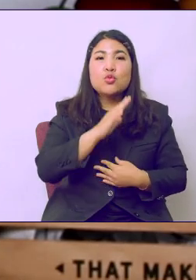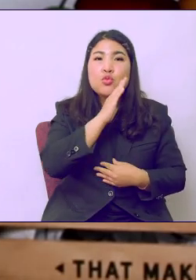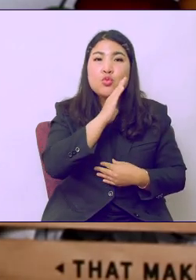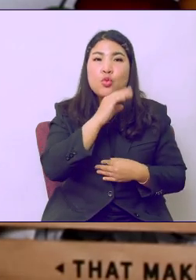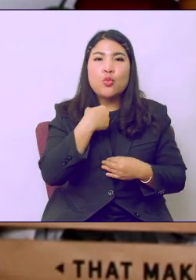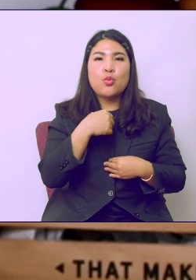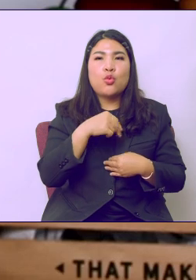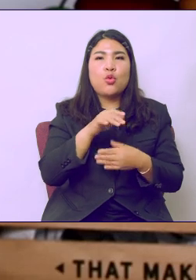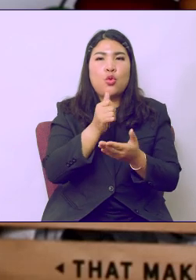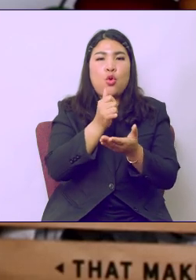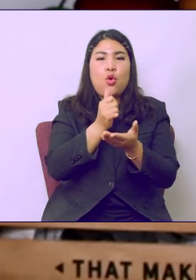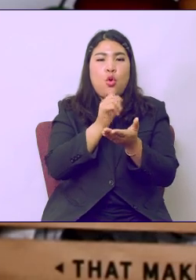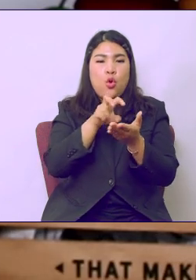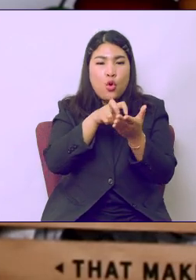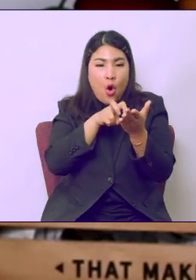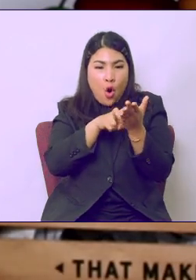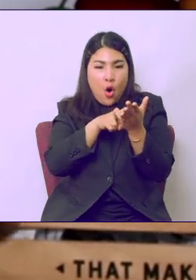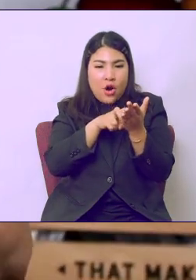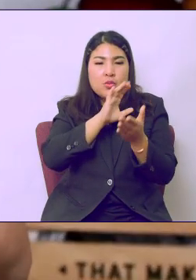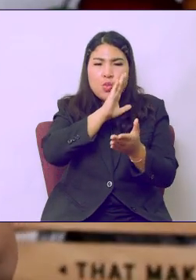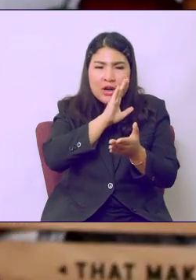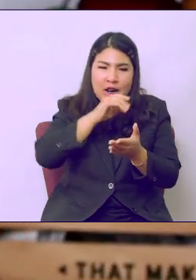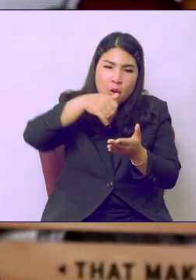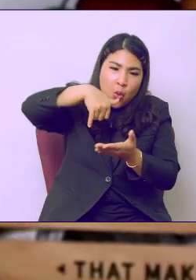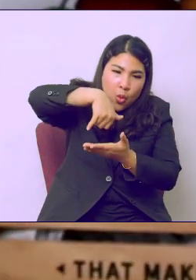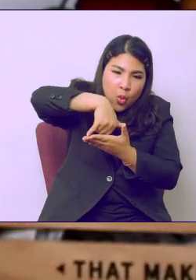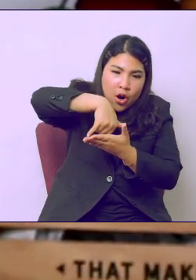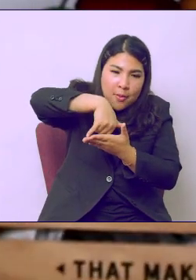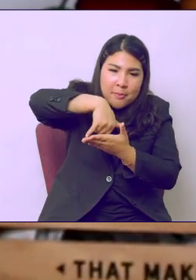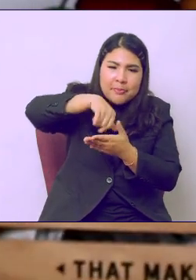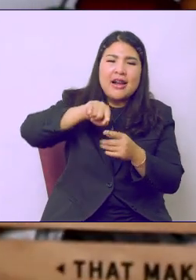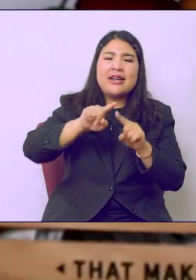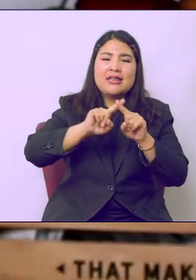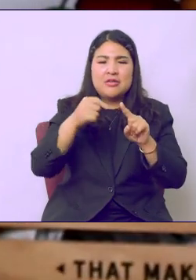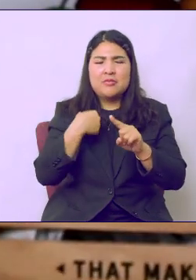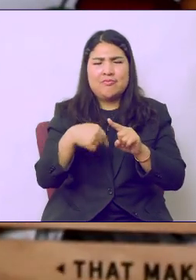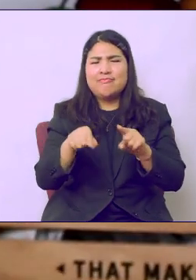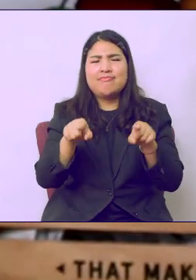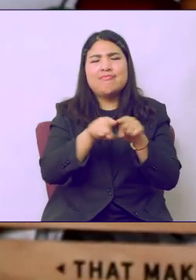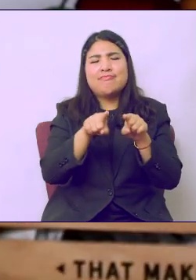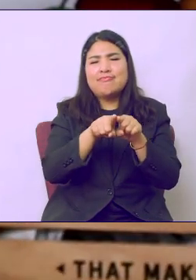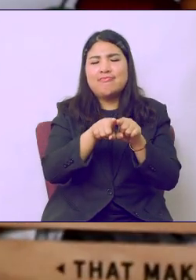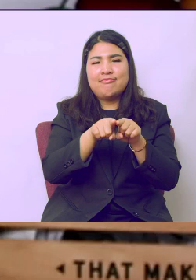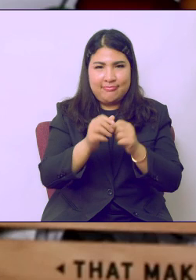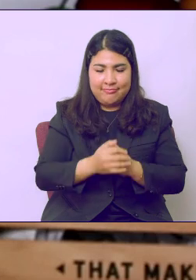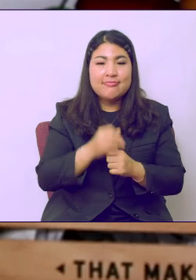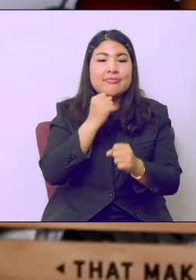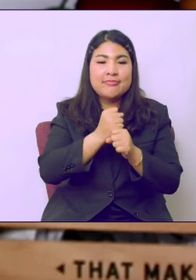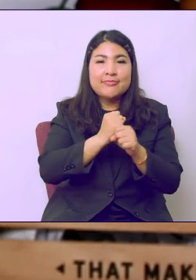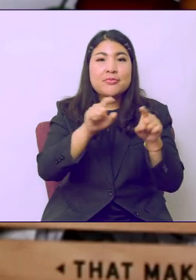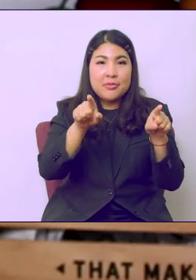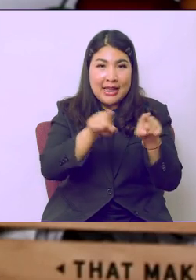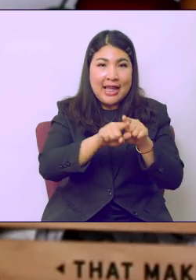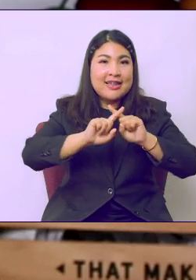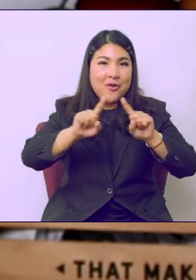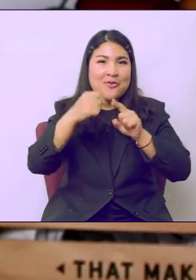งตอนเราหงายเนี่ยมันก็จะเป็นท่าอปนอาสนะแต่ถ้าเราคว่ำมันก็เป็นท่าชายโบสถึงถึงบอกว่าจริงๆมันก็คือท่าเดียวกันนะครับแต่เปลี่ยน